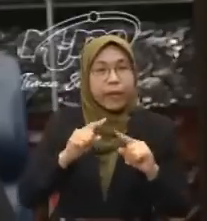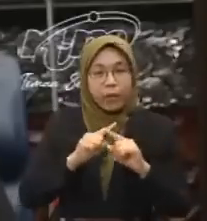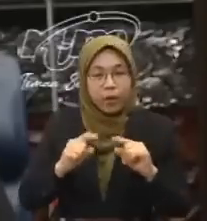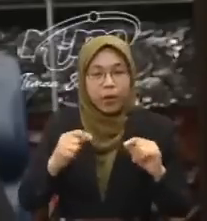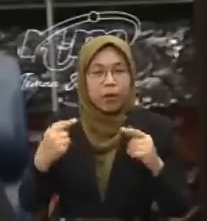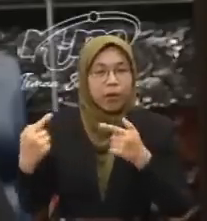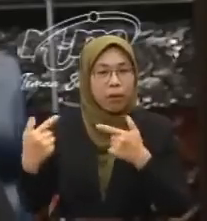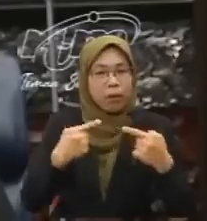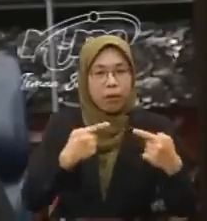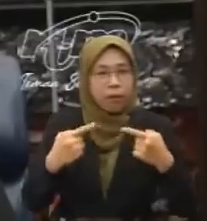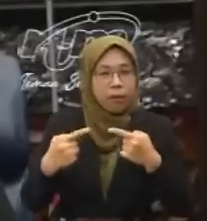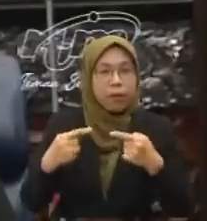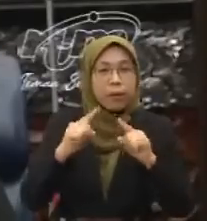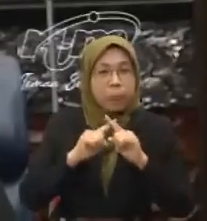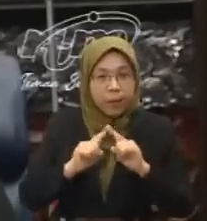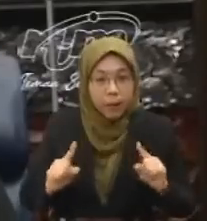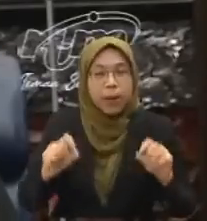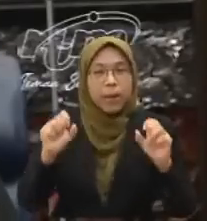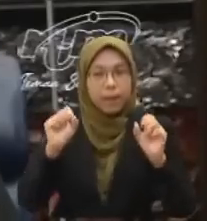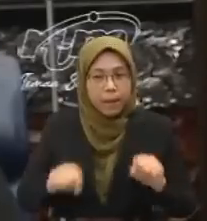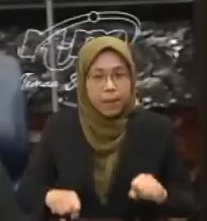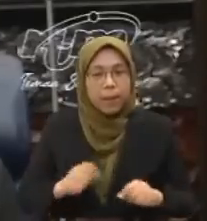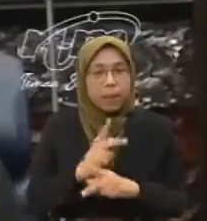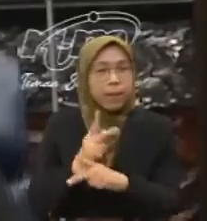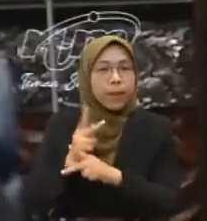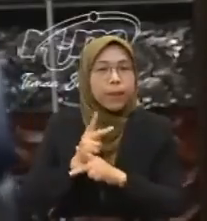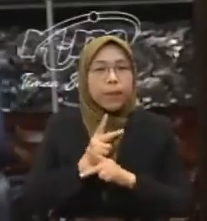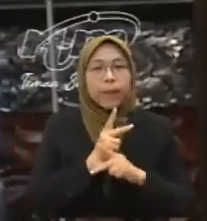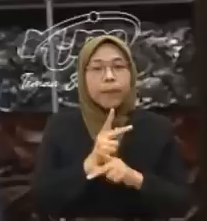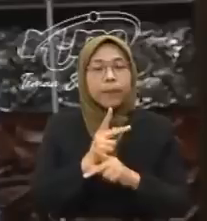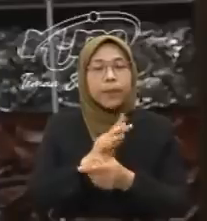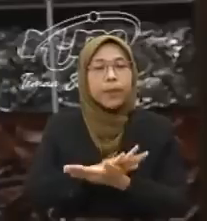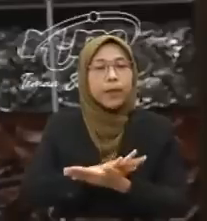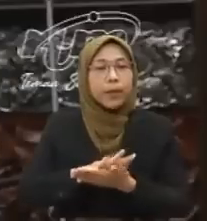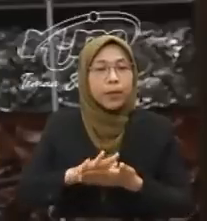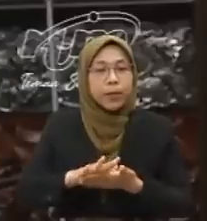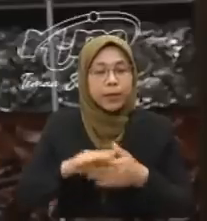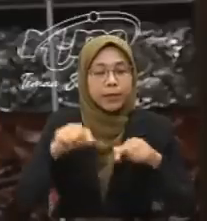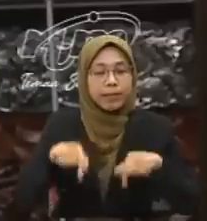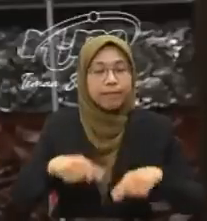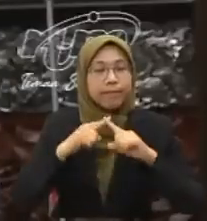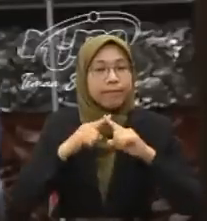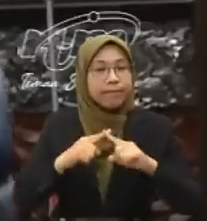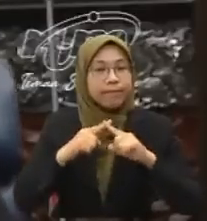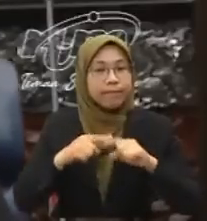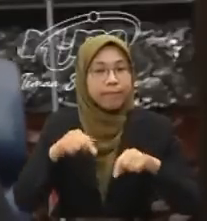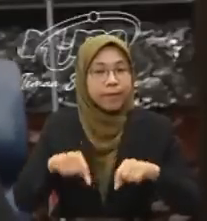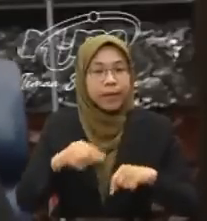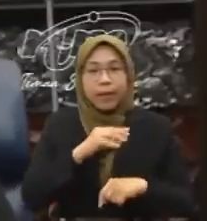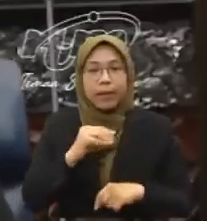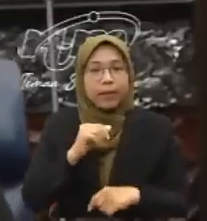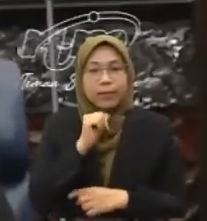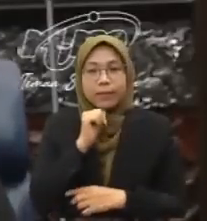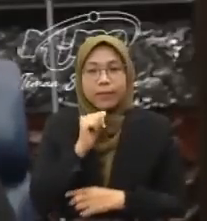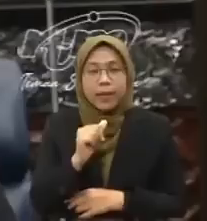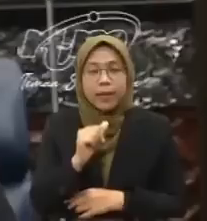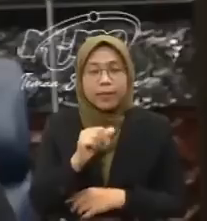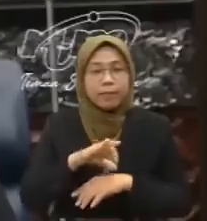bertengkar tetapi harus jaga kemuliaan dewan ini dan tidak